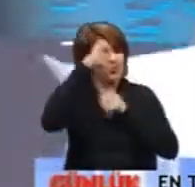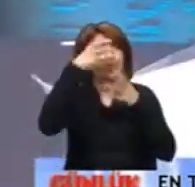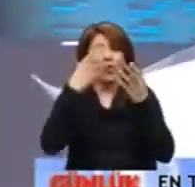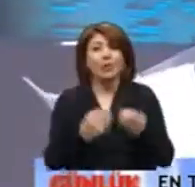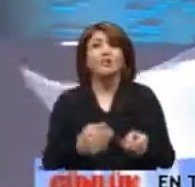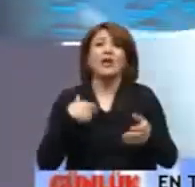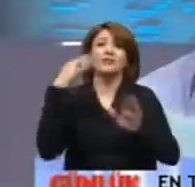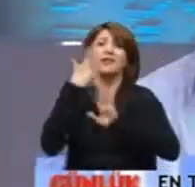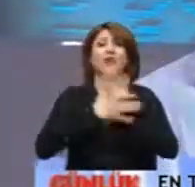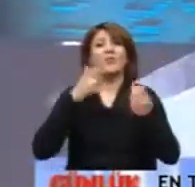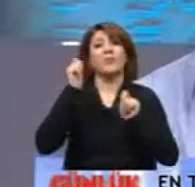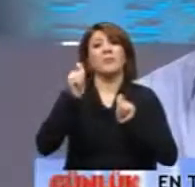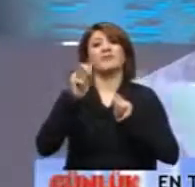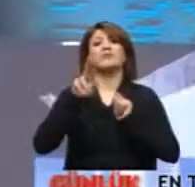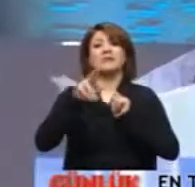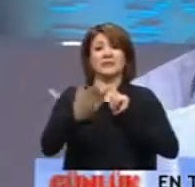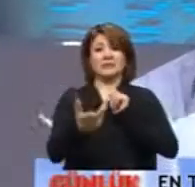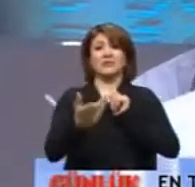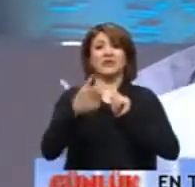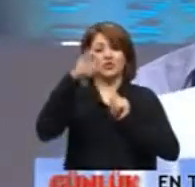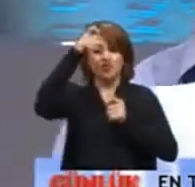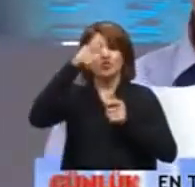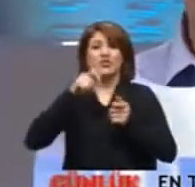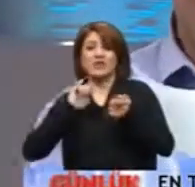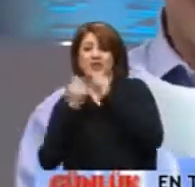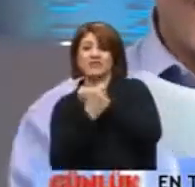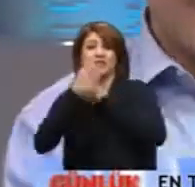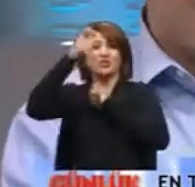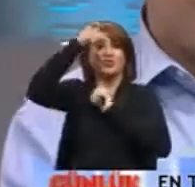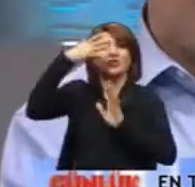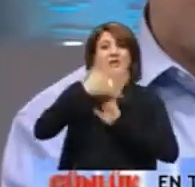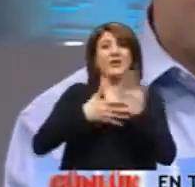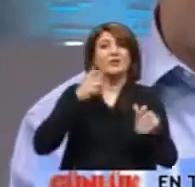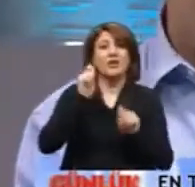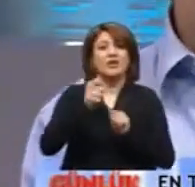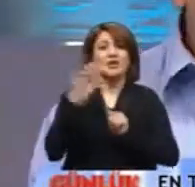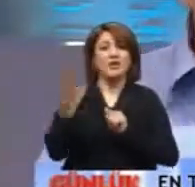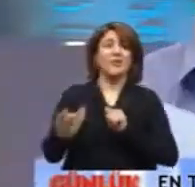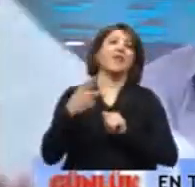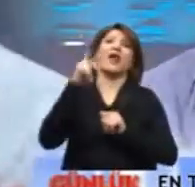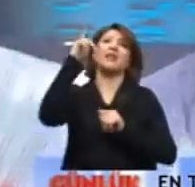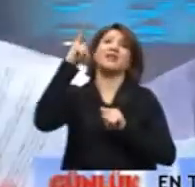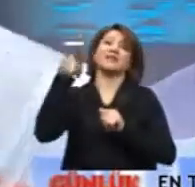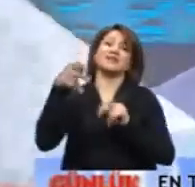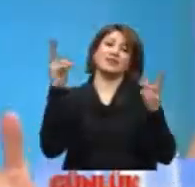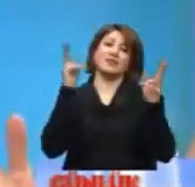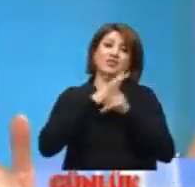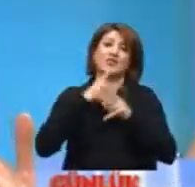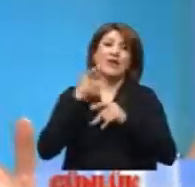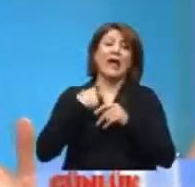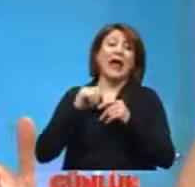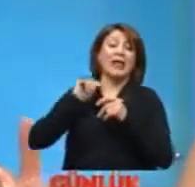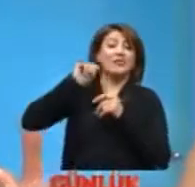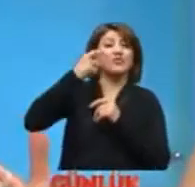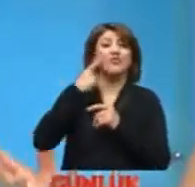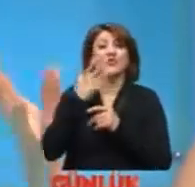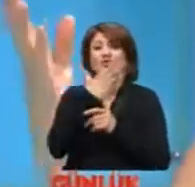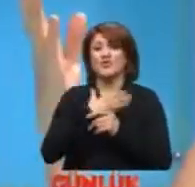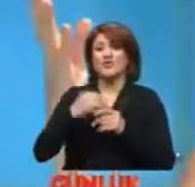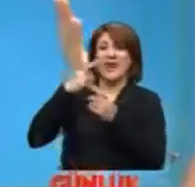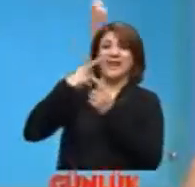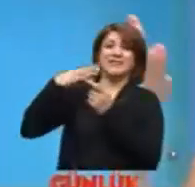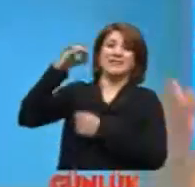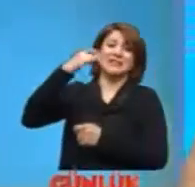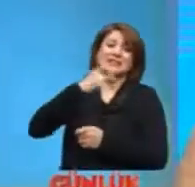anlamıyorduk. Fakat bu bildiğin Türkçe'yi Türkçe'ye çevirerek. Çok şeker çok. Vallahi yine Allah da seni güldürsün. Gittikçe güzelleşiyorsun Yiğit'cim. Vallahi yani